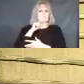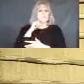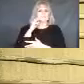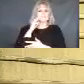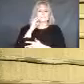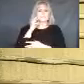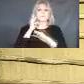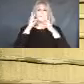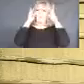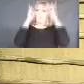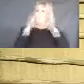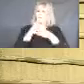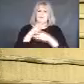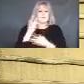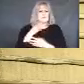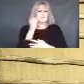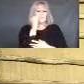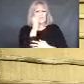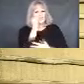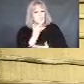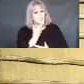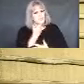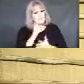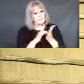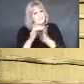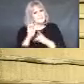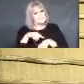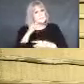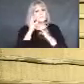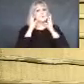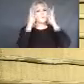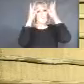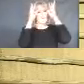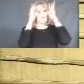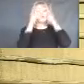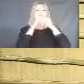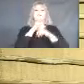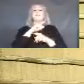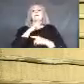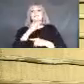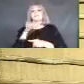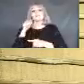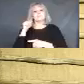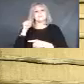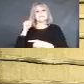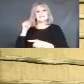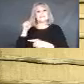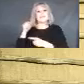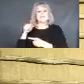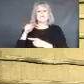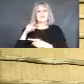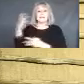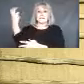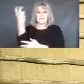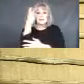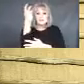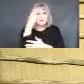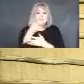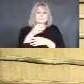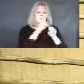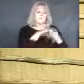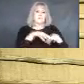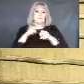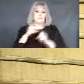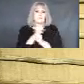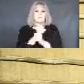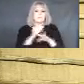wees? As Jesus koning is, is dit mos nie nuus nie. Dis hoe my reis met Handelinge begin het. Ek het 'n sinnetjie